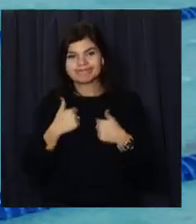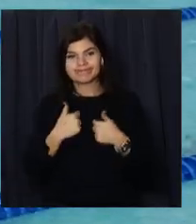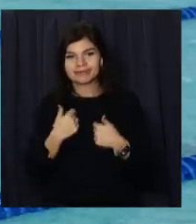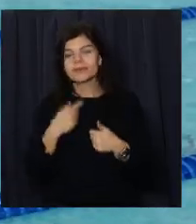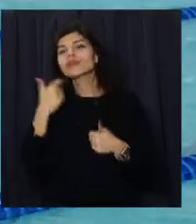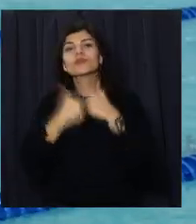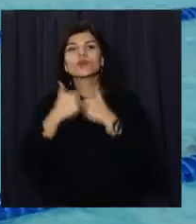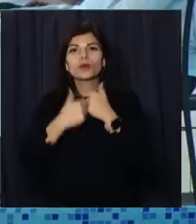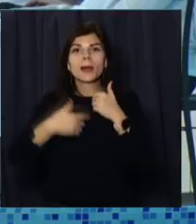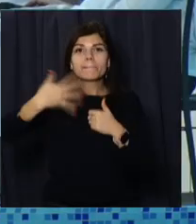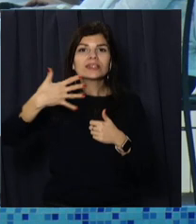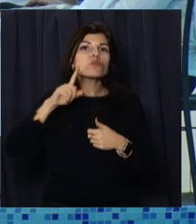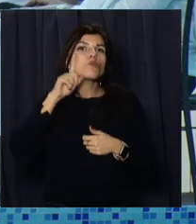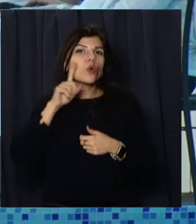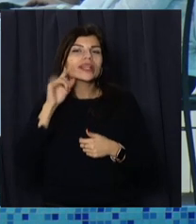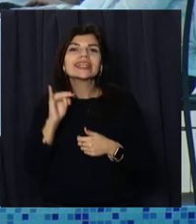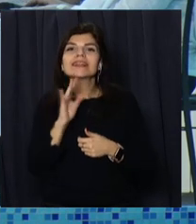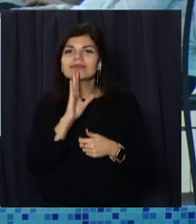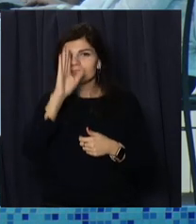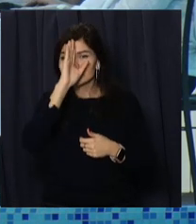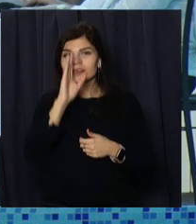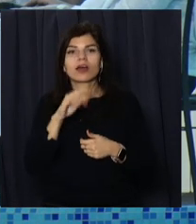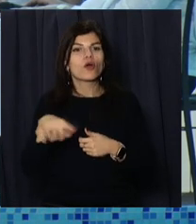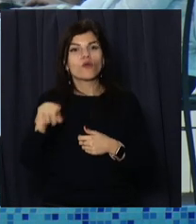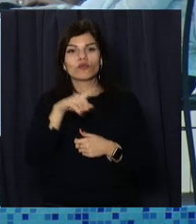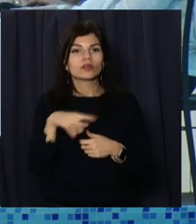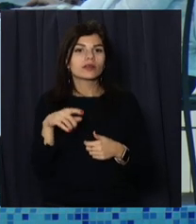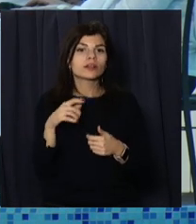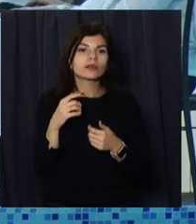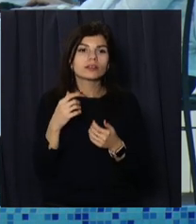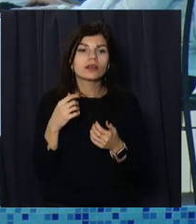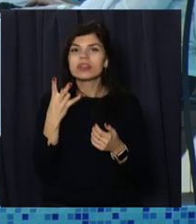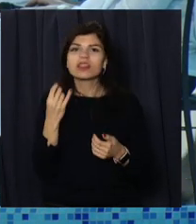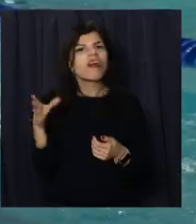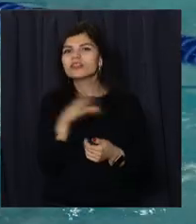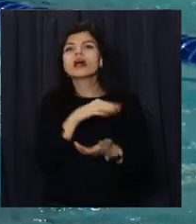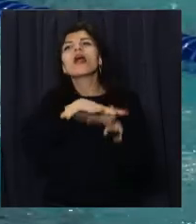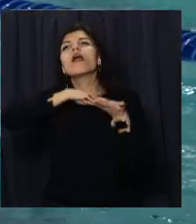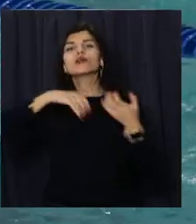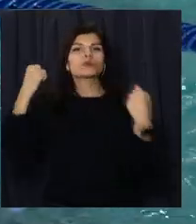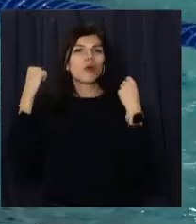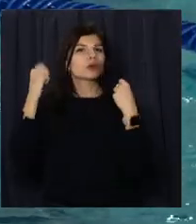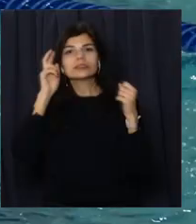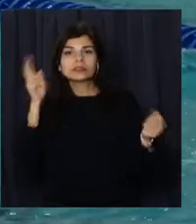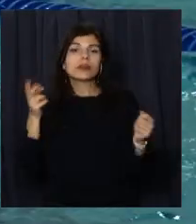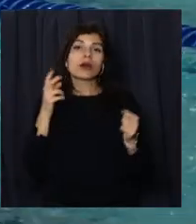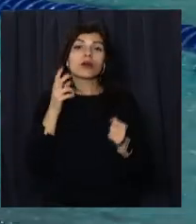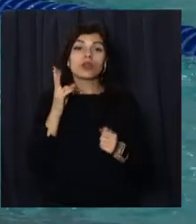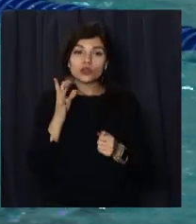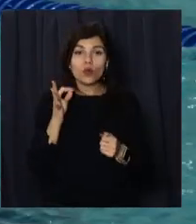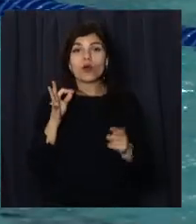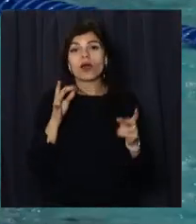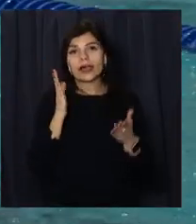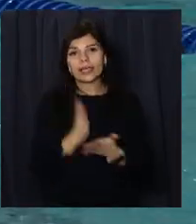50 юнаків і дівчат. Не всі вони знайдуть себе у великому спорті. Проте важливо дітлахів залучити до здорового способу